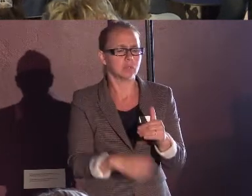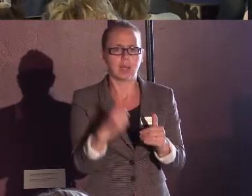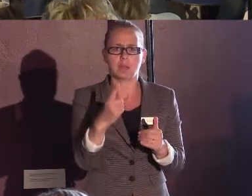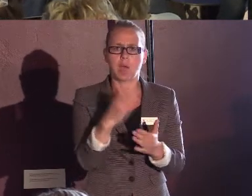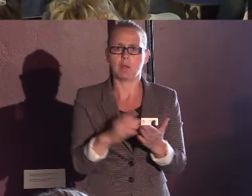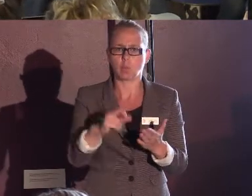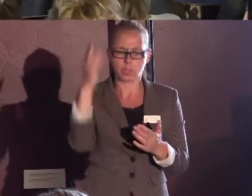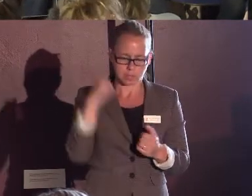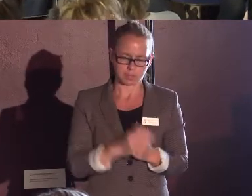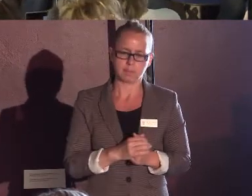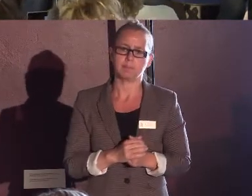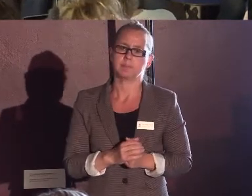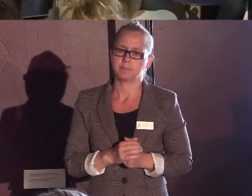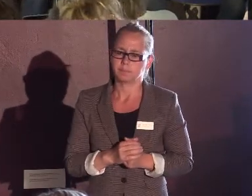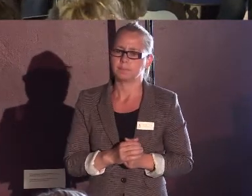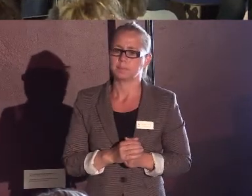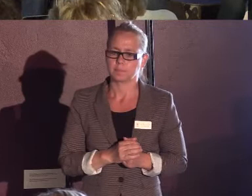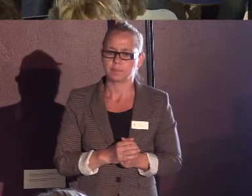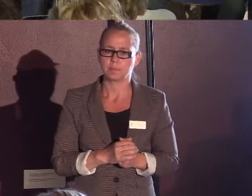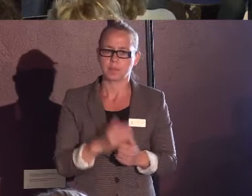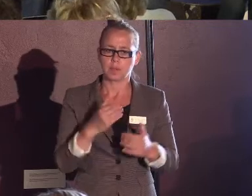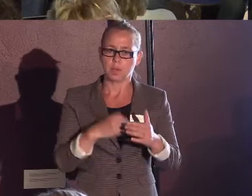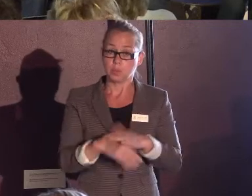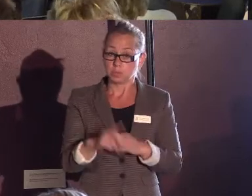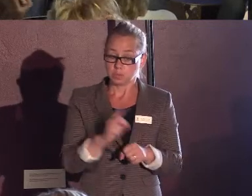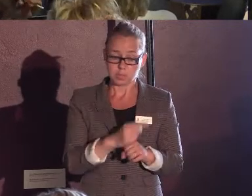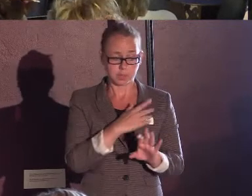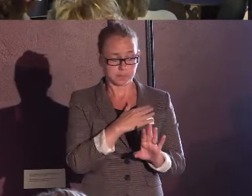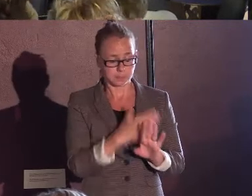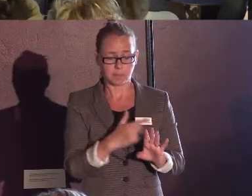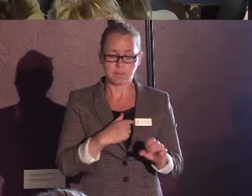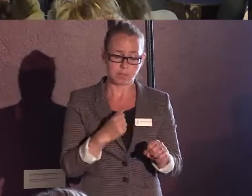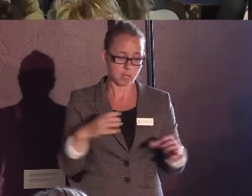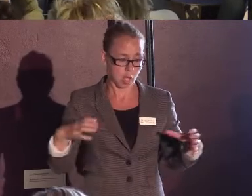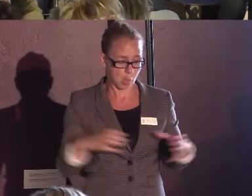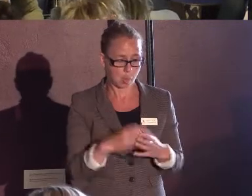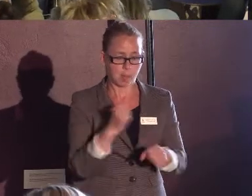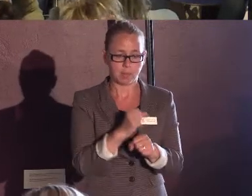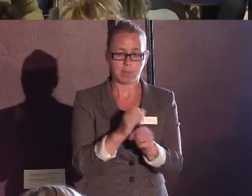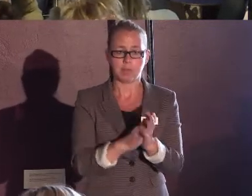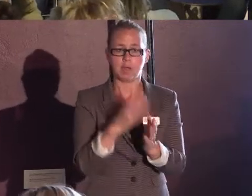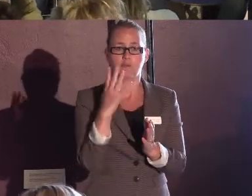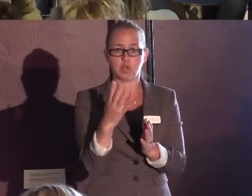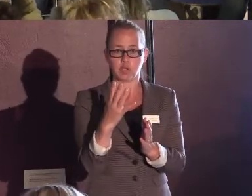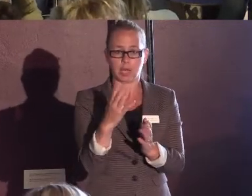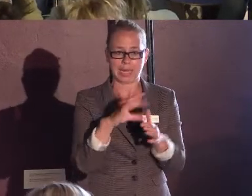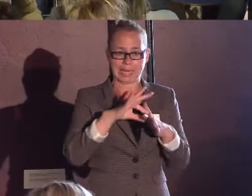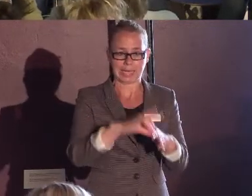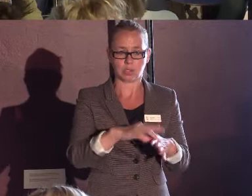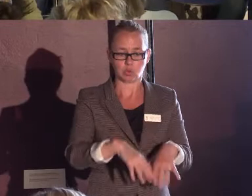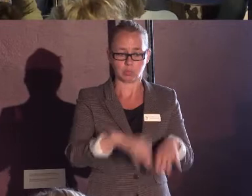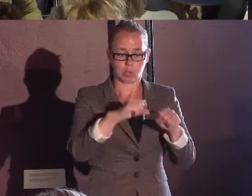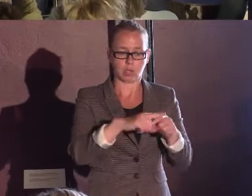ett och ett halvt år sedan nu. Under den här tiden så höll vi ihop arbetet med fyra deluppdrag. Vi jobbade